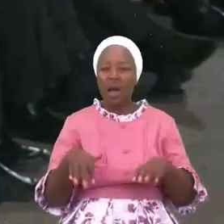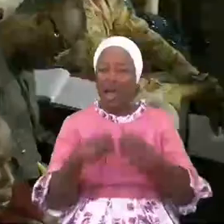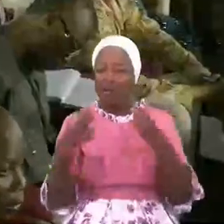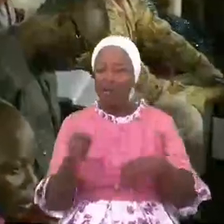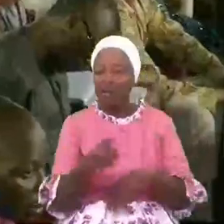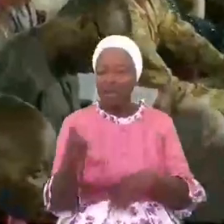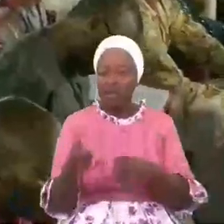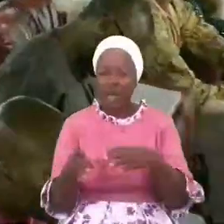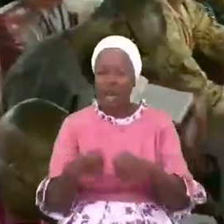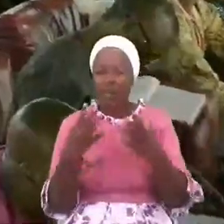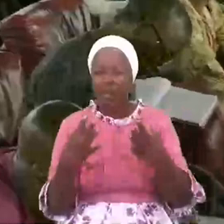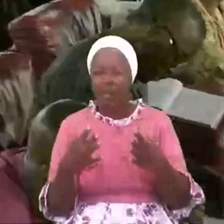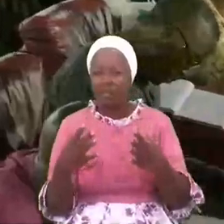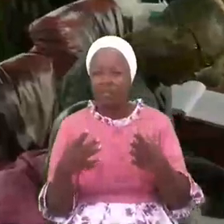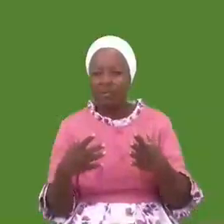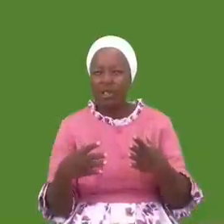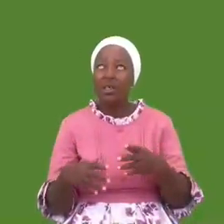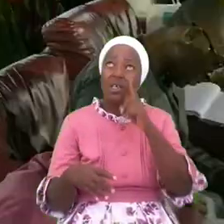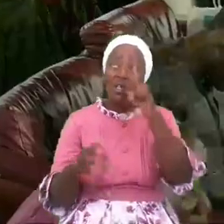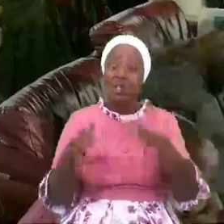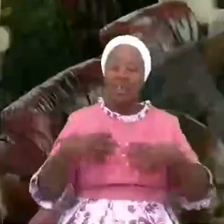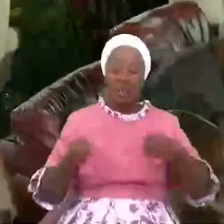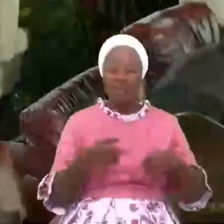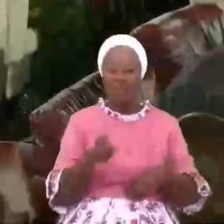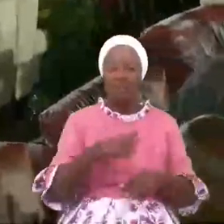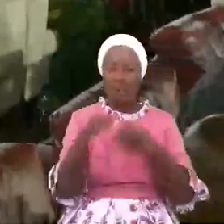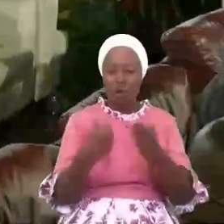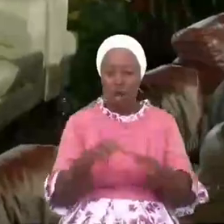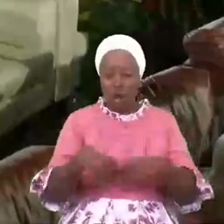Combien? Il les guérissait tous. Combien parmi nous?